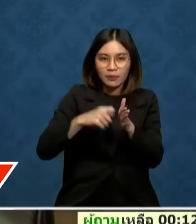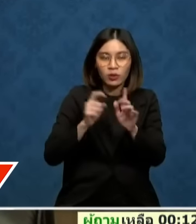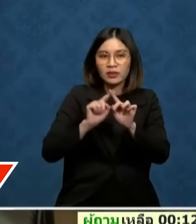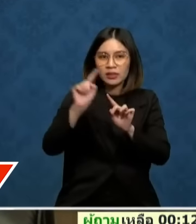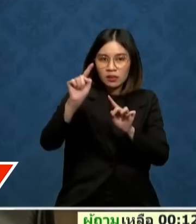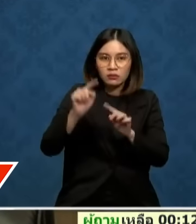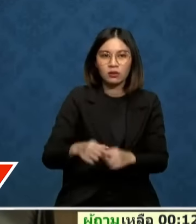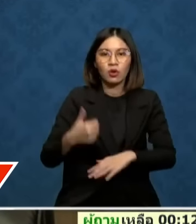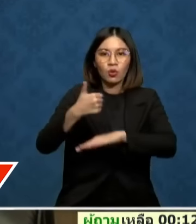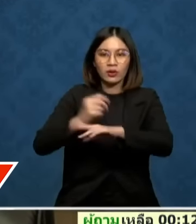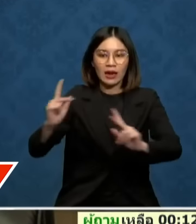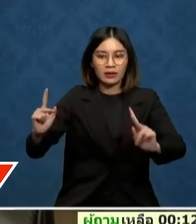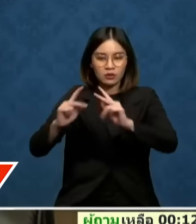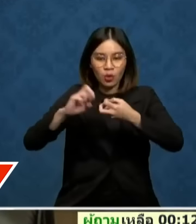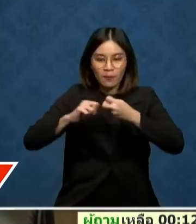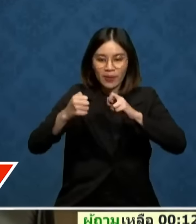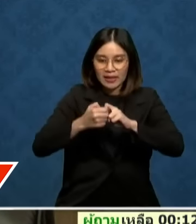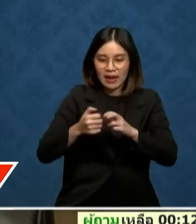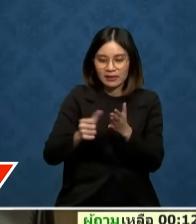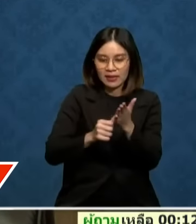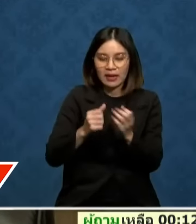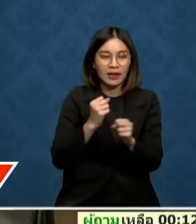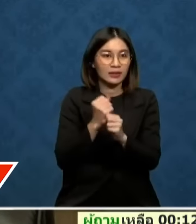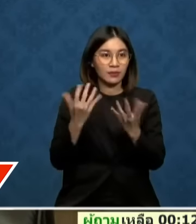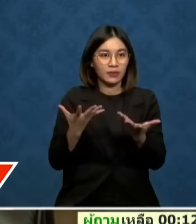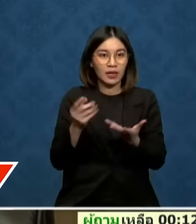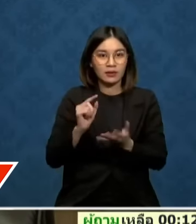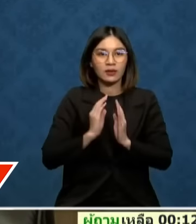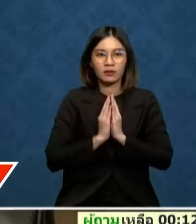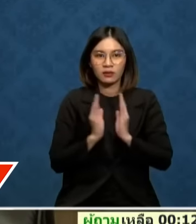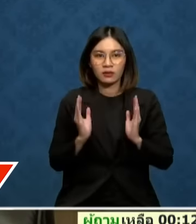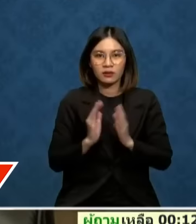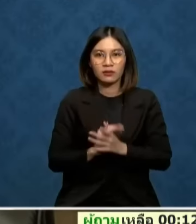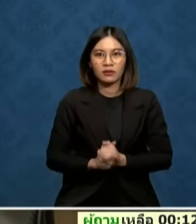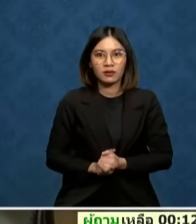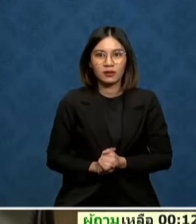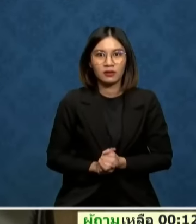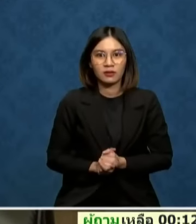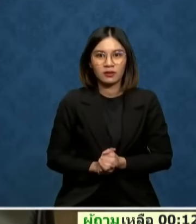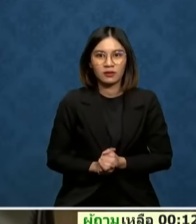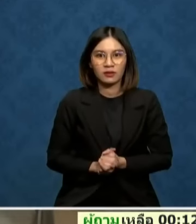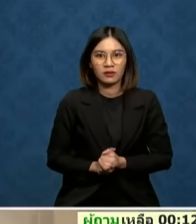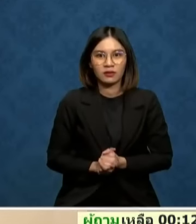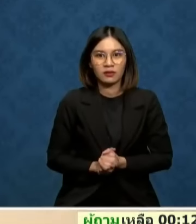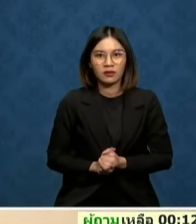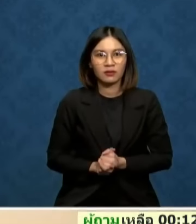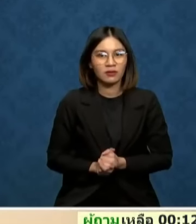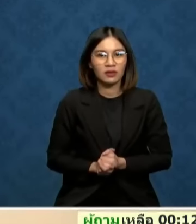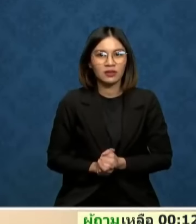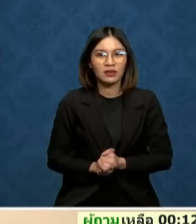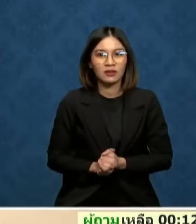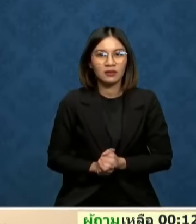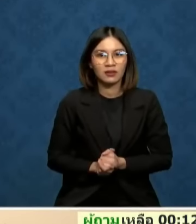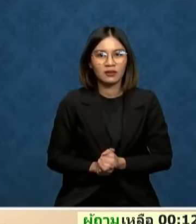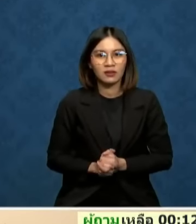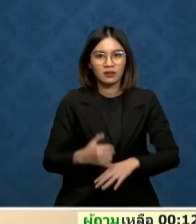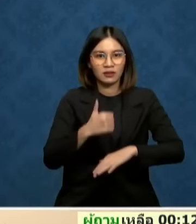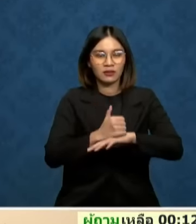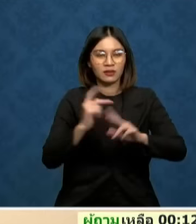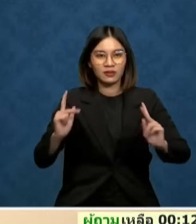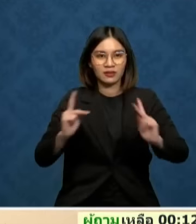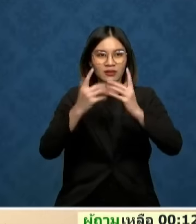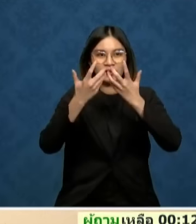างท่านรัฐมนตรีจะแก้ปัญหา2เรื่องนี้อย่างไรครับขอบคุณครับ ครับเชิญท่านปรีวาการกระทรวงอุตสา